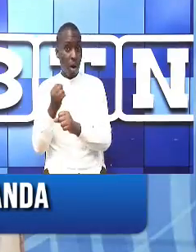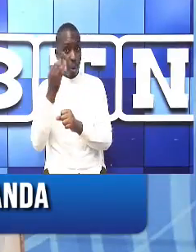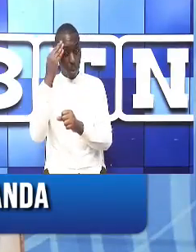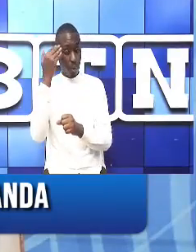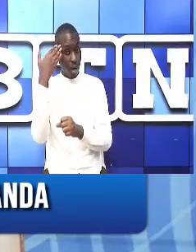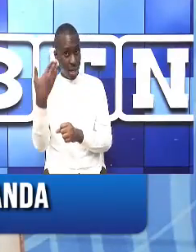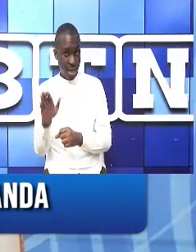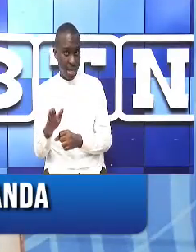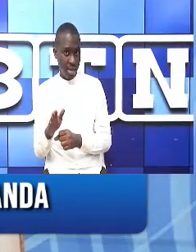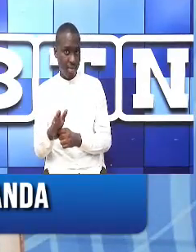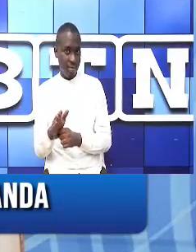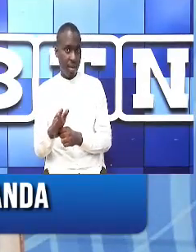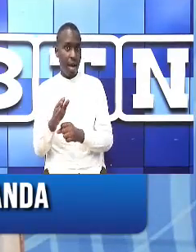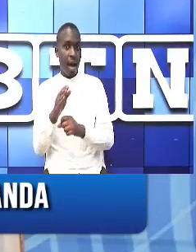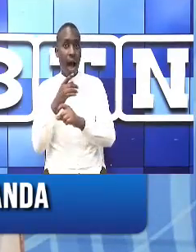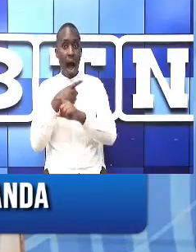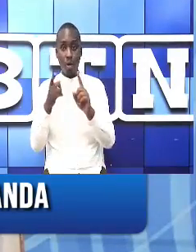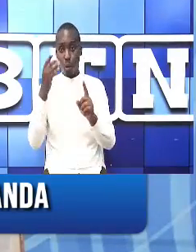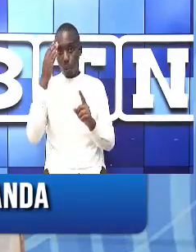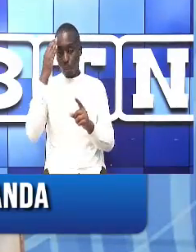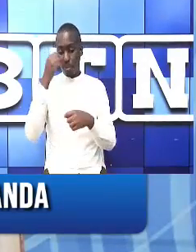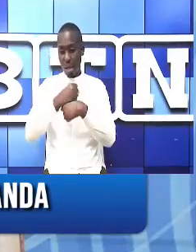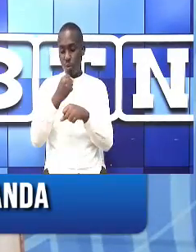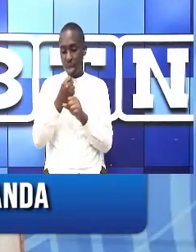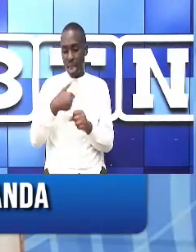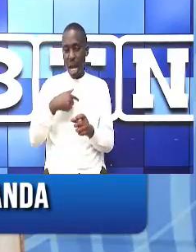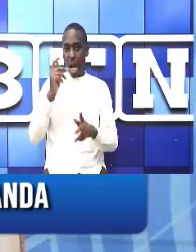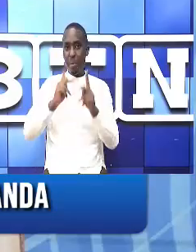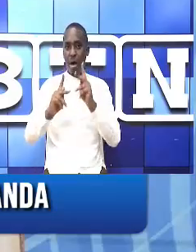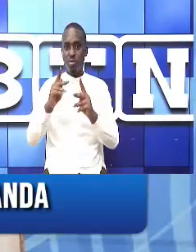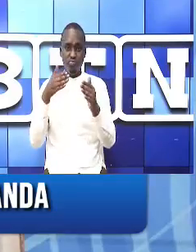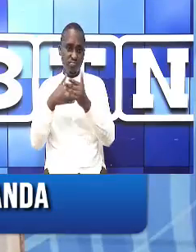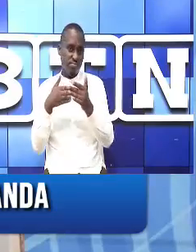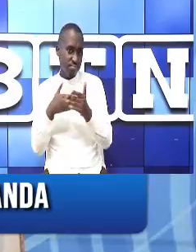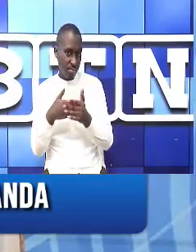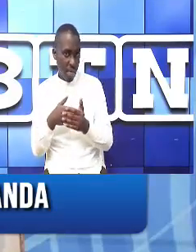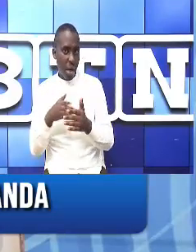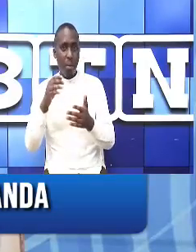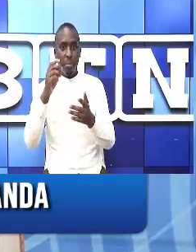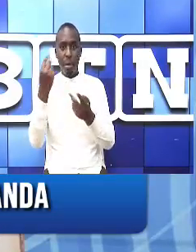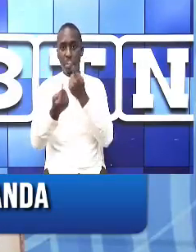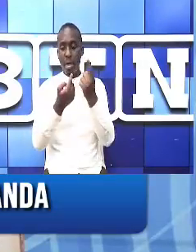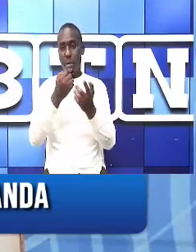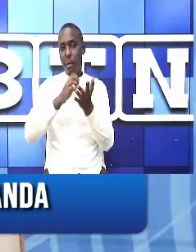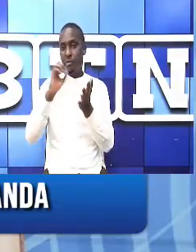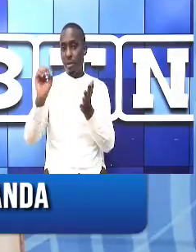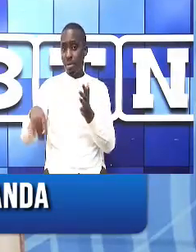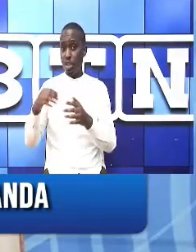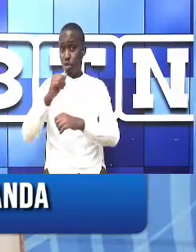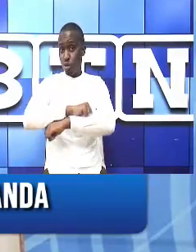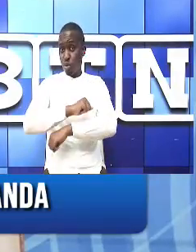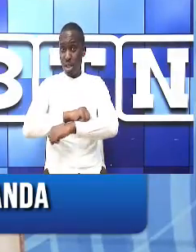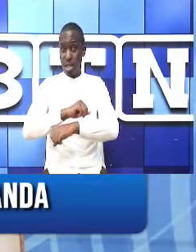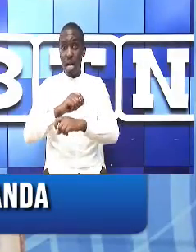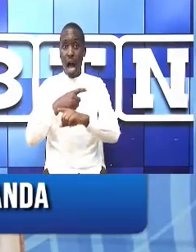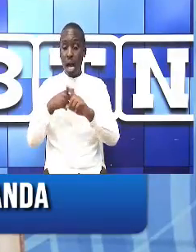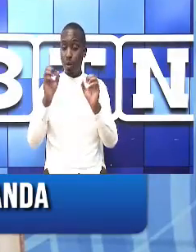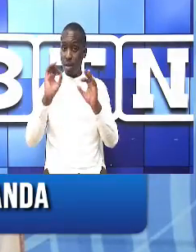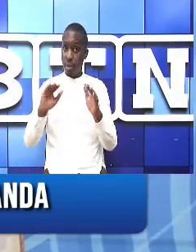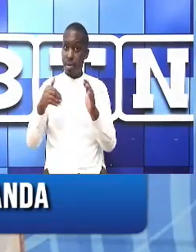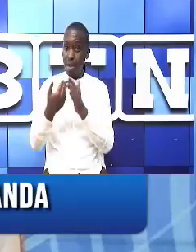mfite y'iki kintu byatumye hari abo mbangamira bamwe bata ishuri abandi babura uko biga ariko iyo amaze kubigeraho cyangwa se